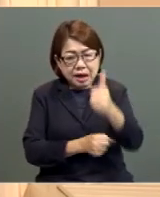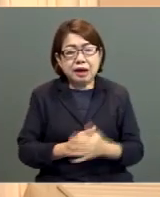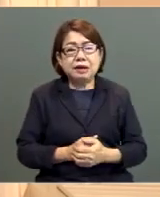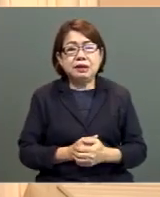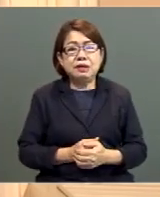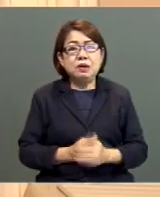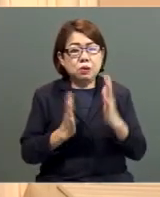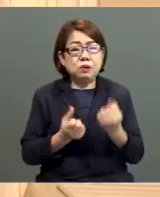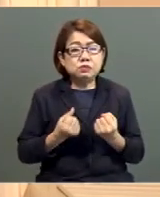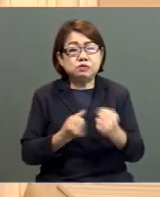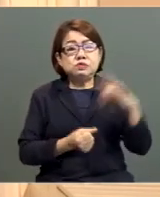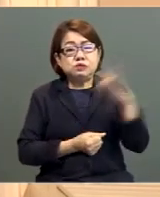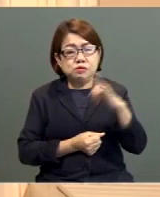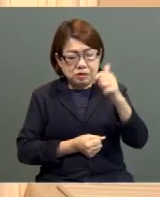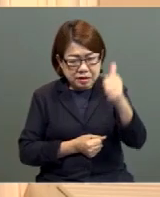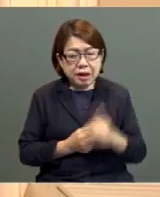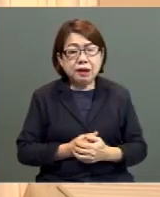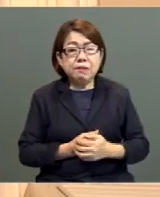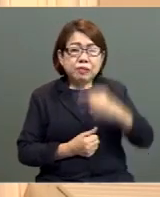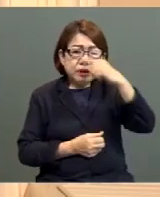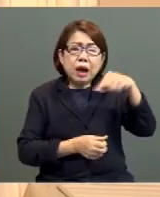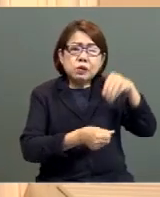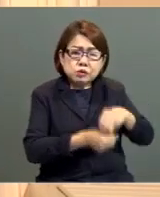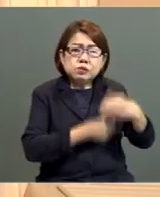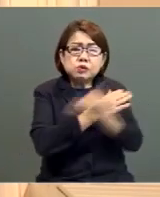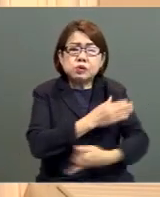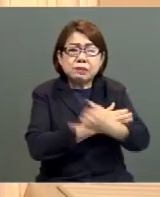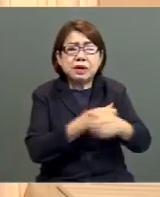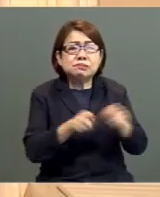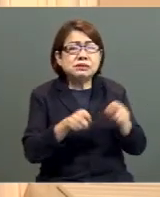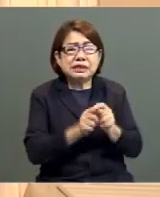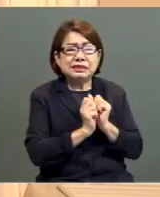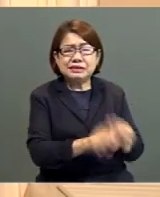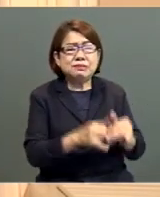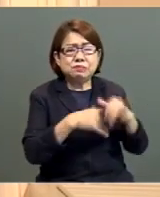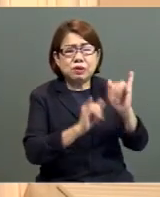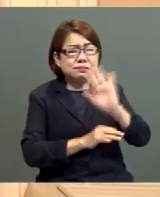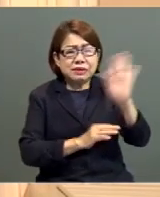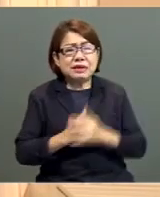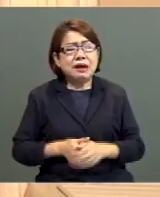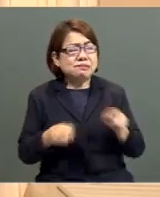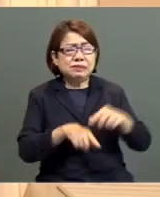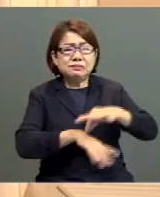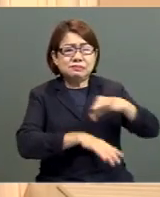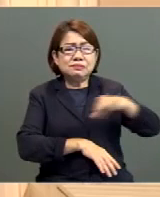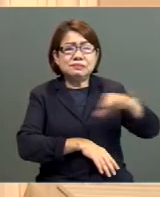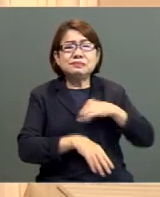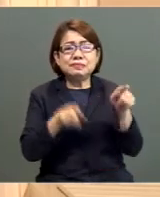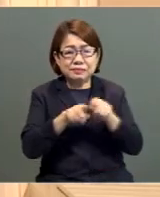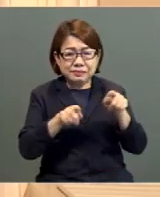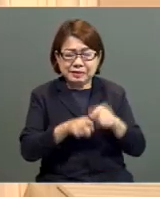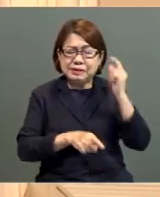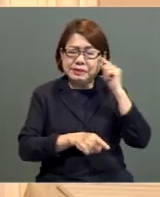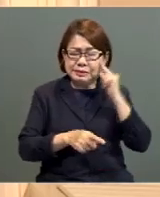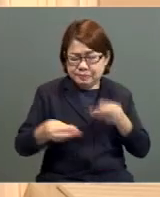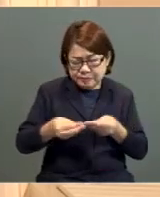ได้สำหรับคนไทยในต่างแดนเราก็จะไม่ทอดทิ้งกันนะครับลูกหลานญาติพี่น้องของเราเหล่านั้นเราจะได้หาทางแ